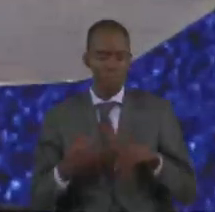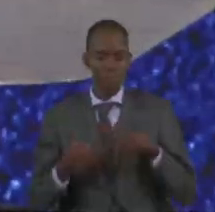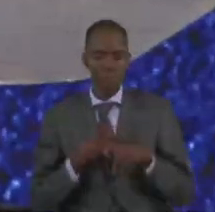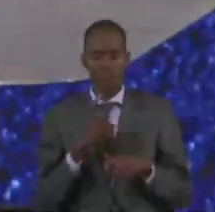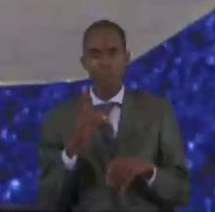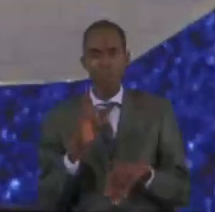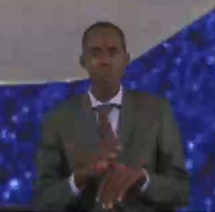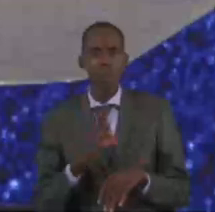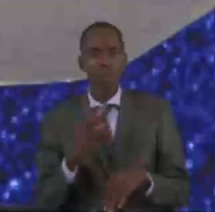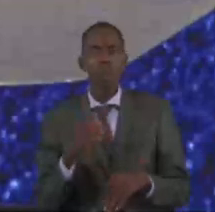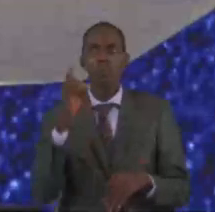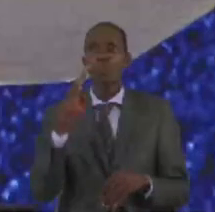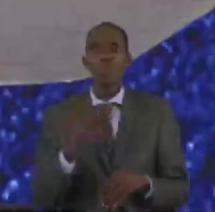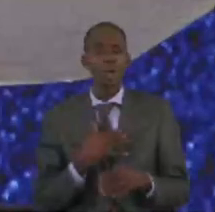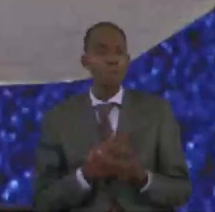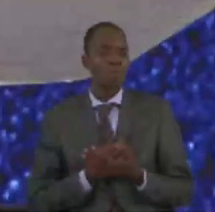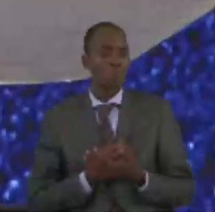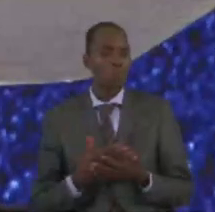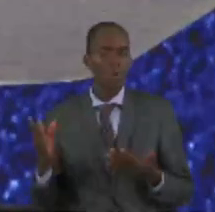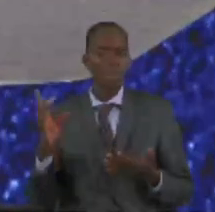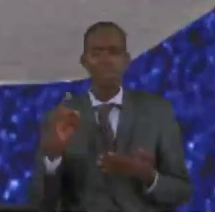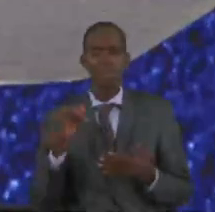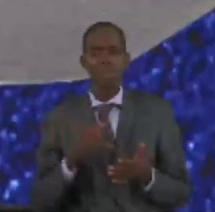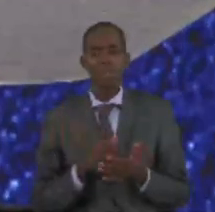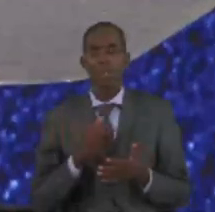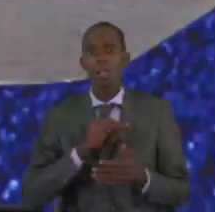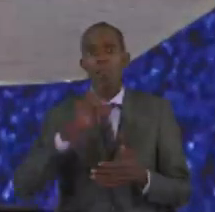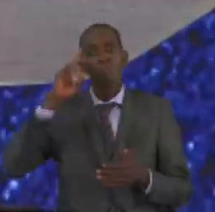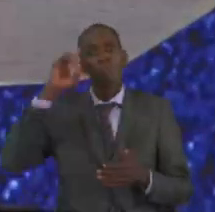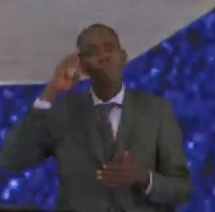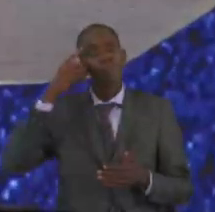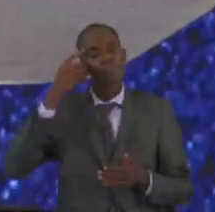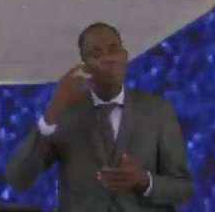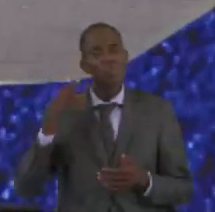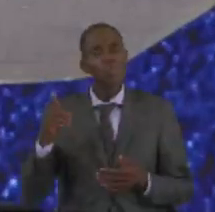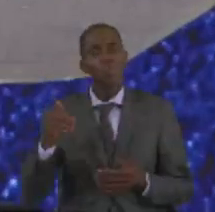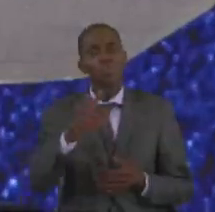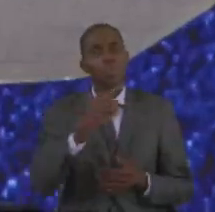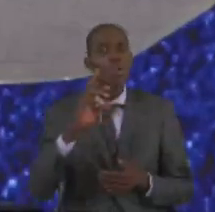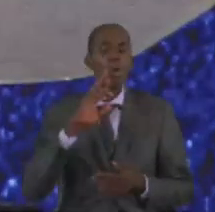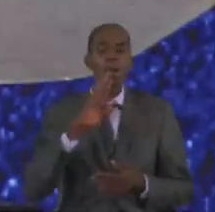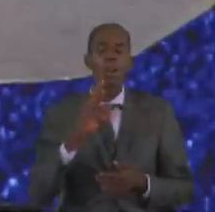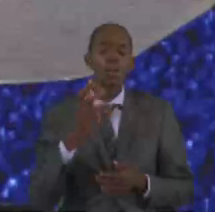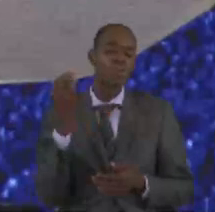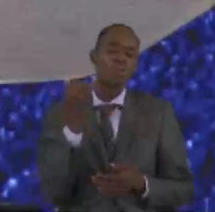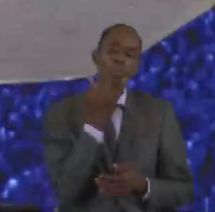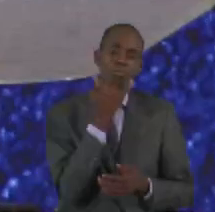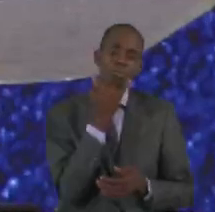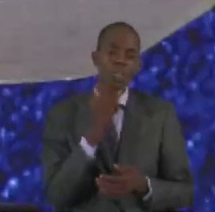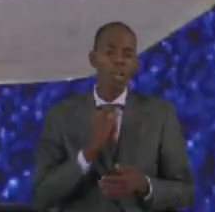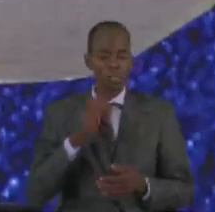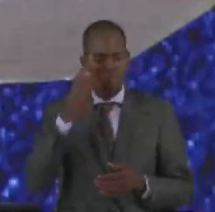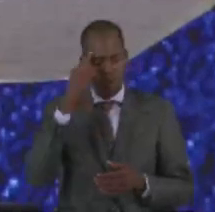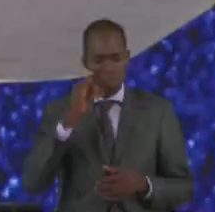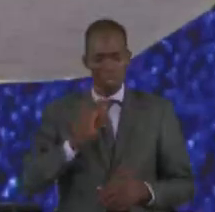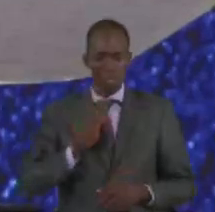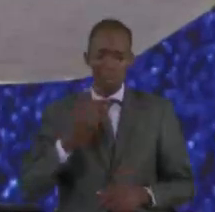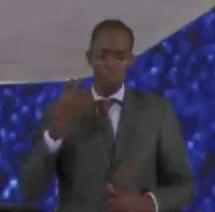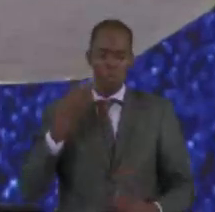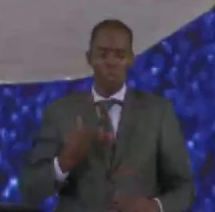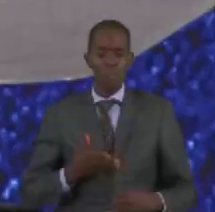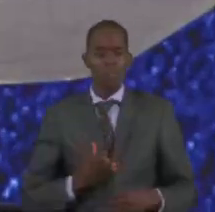je persécutais à outrance et ravageais l'église de Dieu. Je croyais qu'ils avaient tort, je